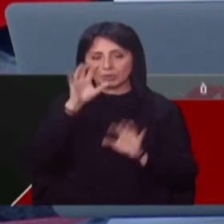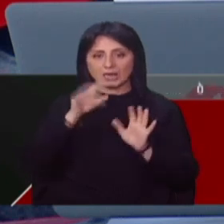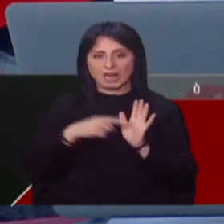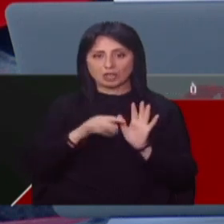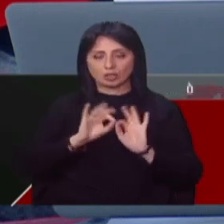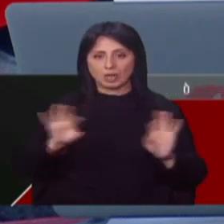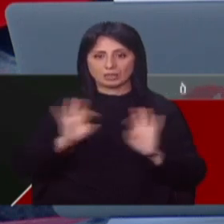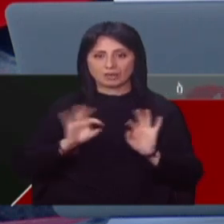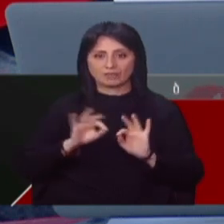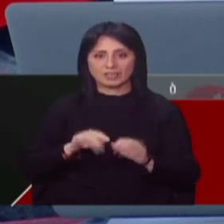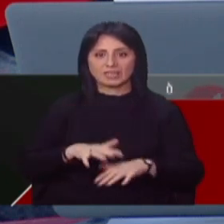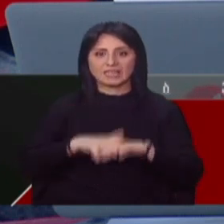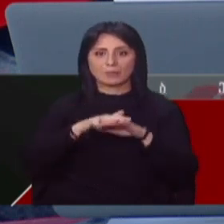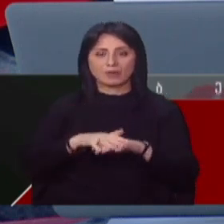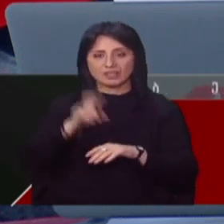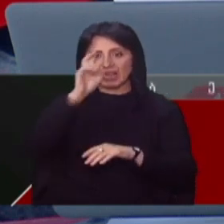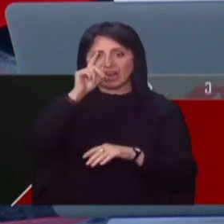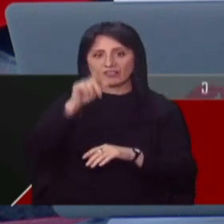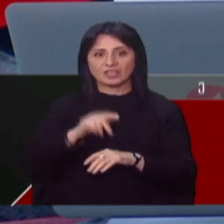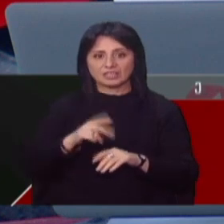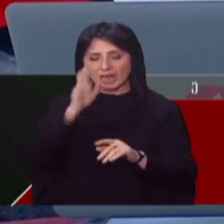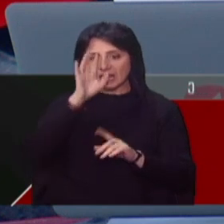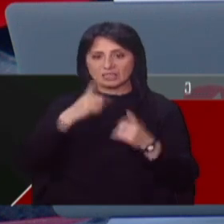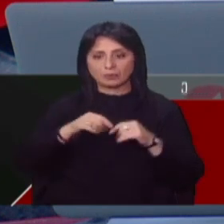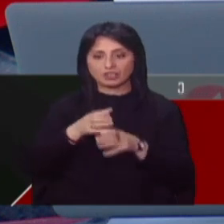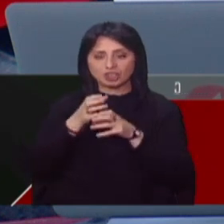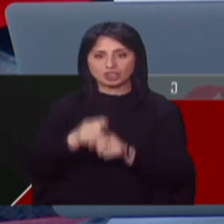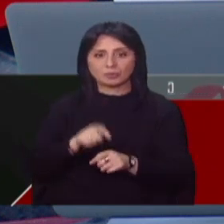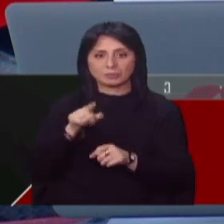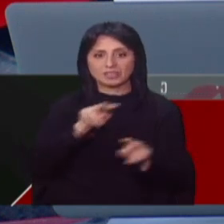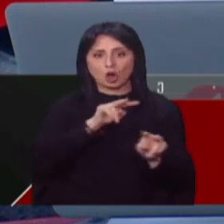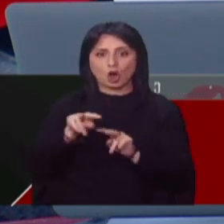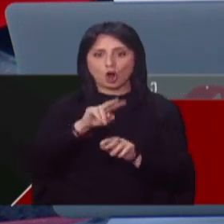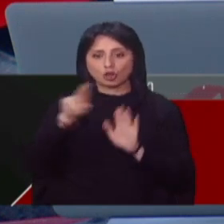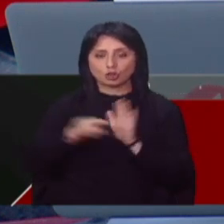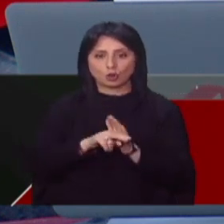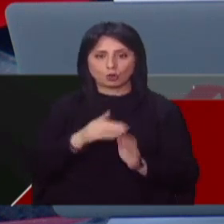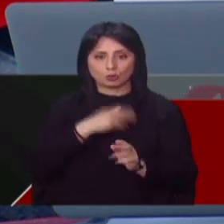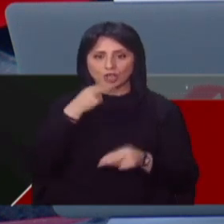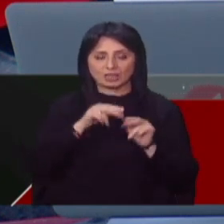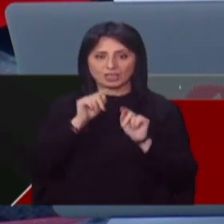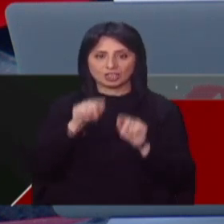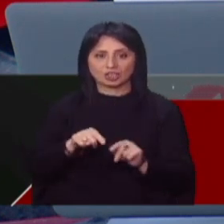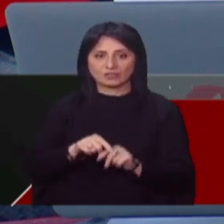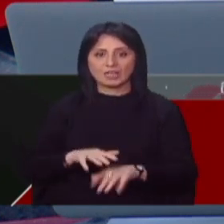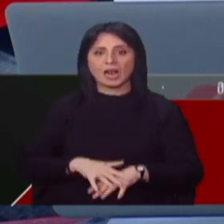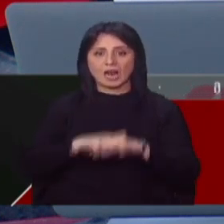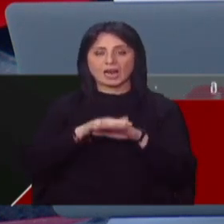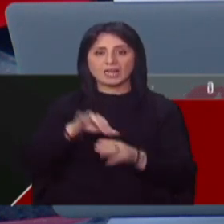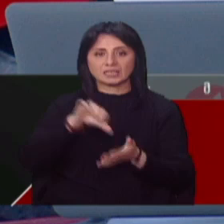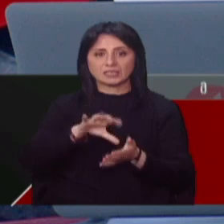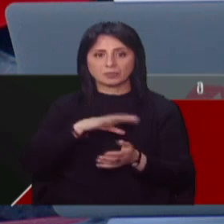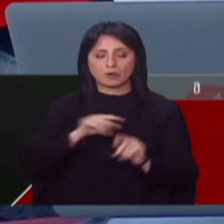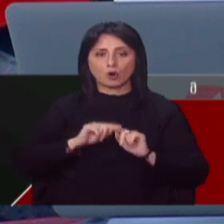კანონად აცხადებენ. Დემონსტრანტები ხელისუფლებას მესამე სექტორის შეზღუდვის და მისი გაკონტროლების მცდელობაში ადანაშაულებენ. Აქციაზე